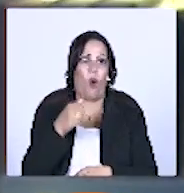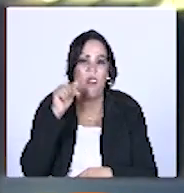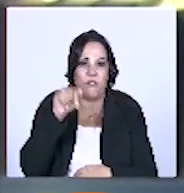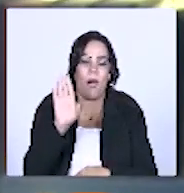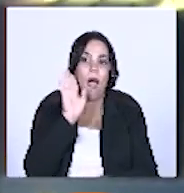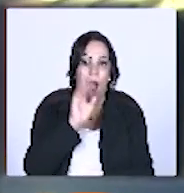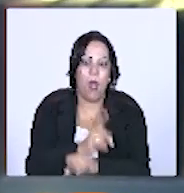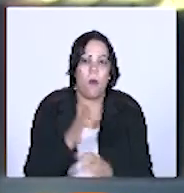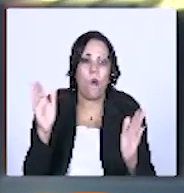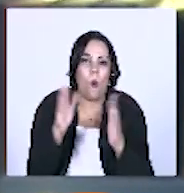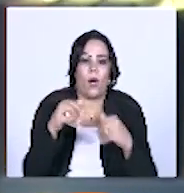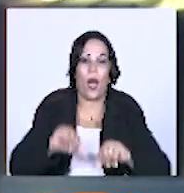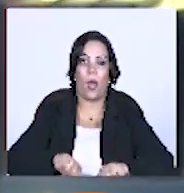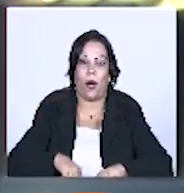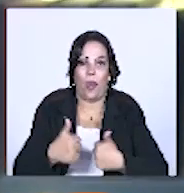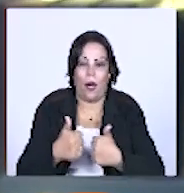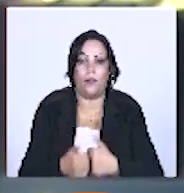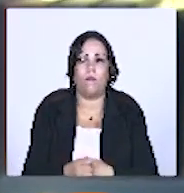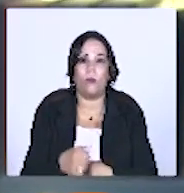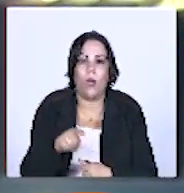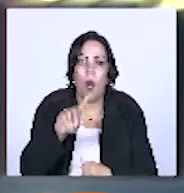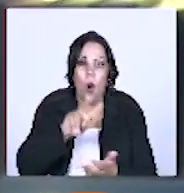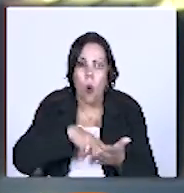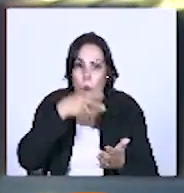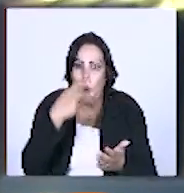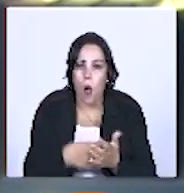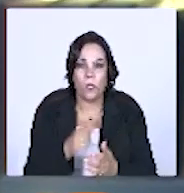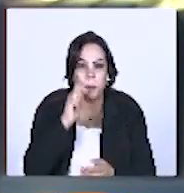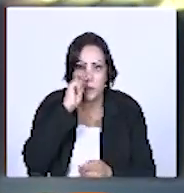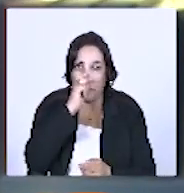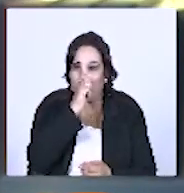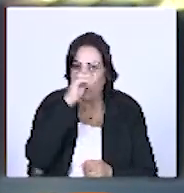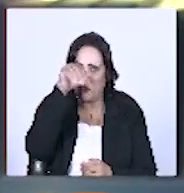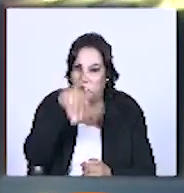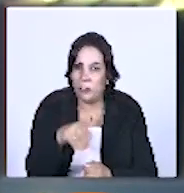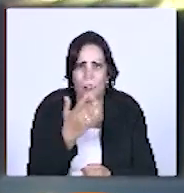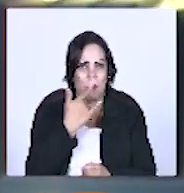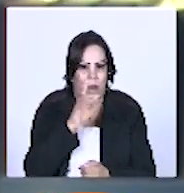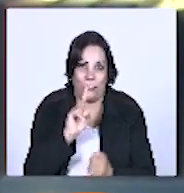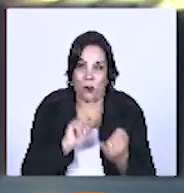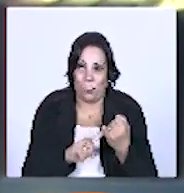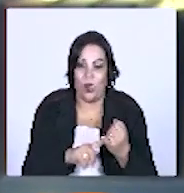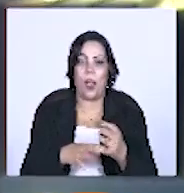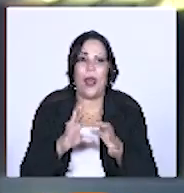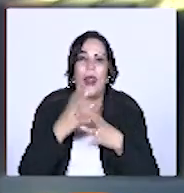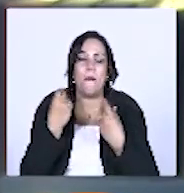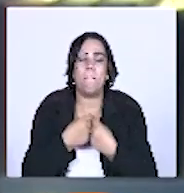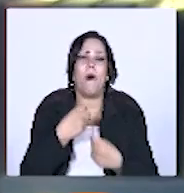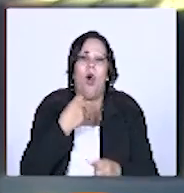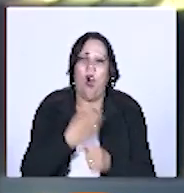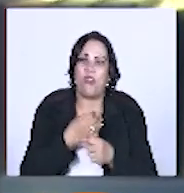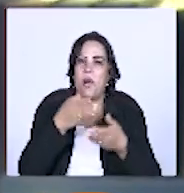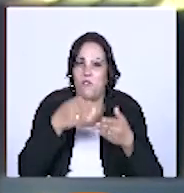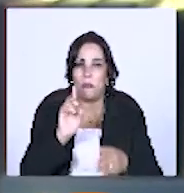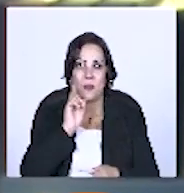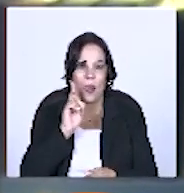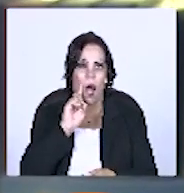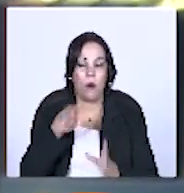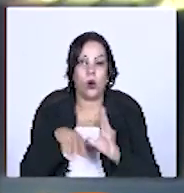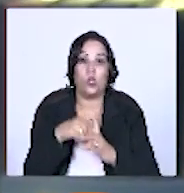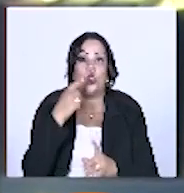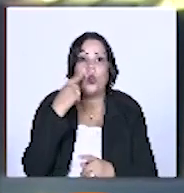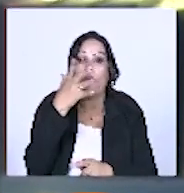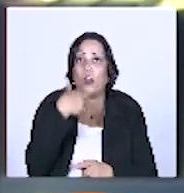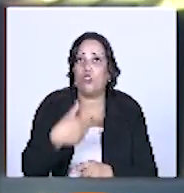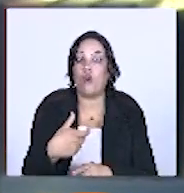ازاي يواجه الحياه مش هيقع في مشكله ادمان مش هيقع في علاقه خطا مش هينتج اسلوب